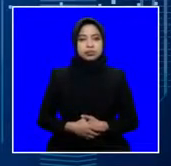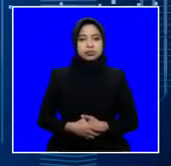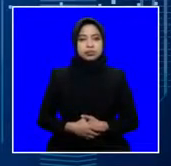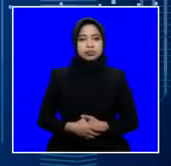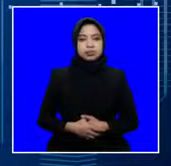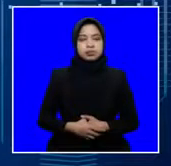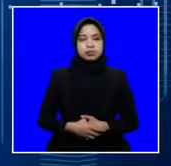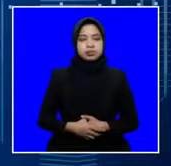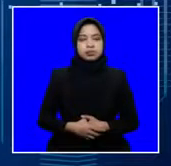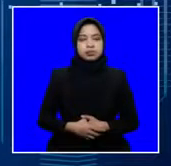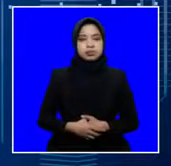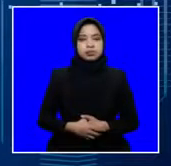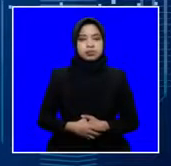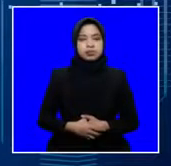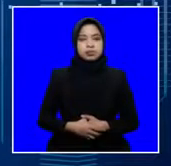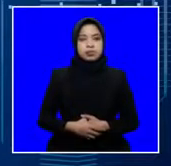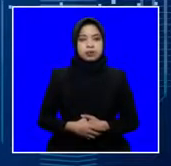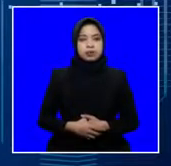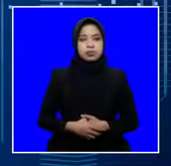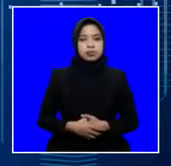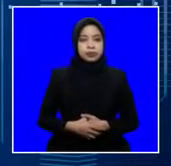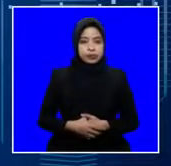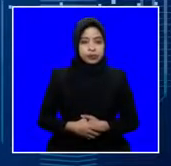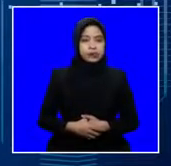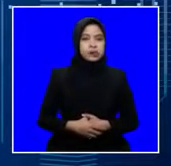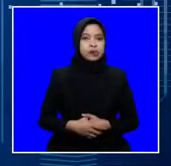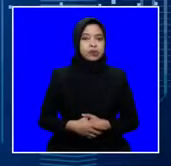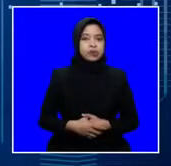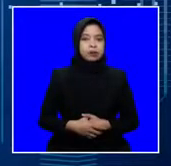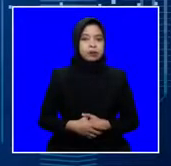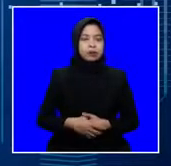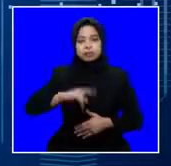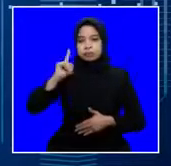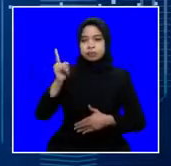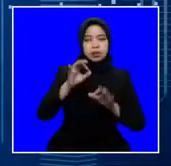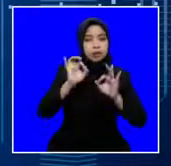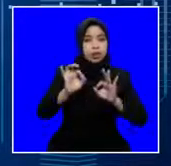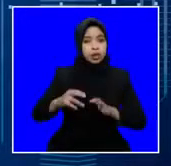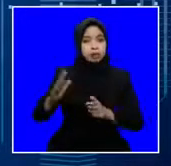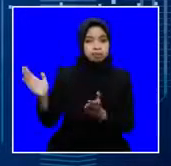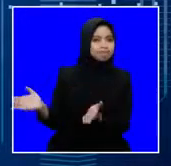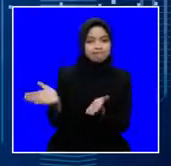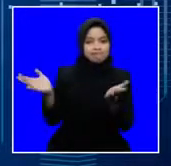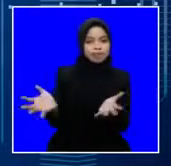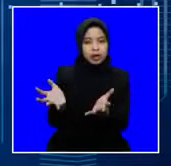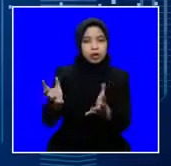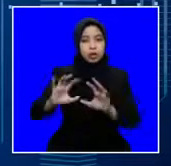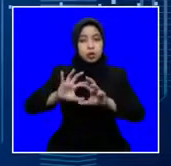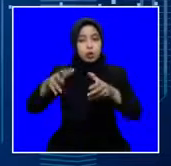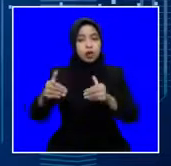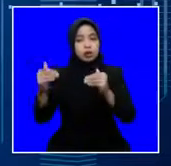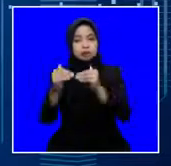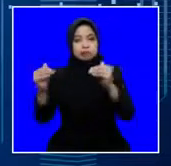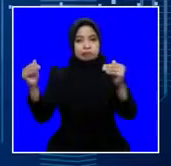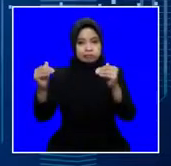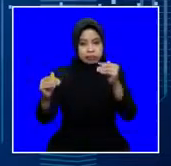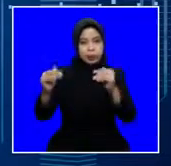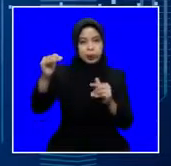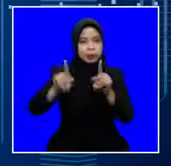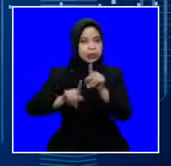Jadi esensinya adalah sektor pendidikan harus bergerak lebih cepat. Kalau kita mau bersaing di tingkat dunia, kita tidak punya